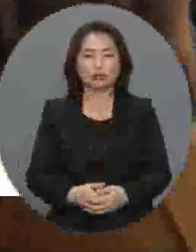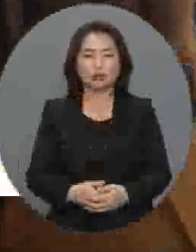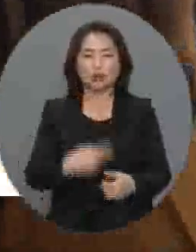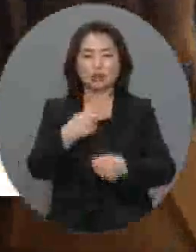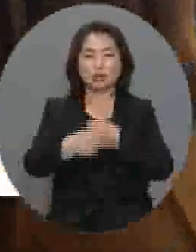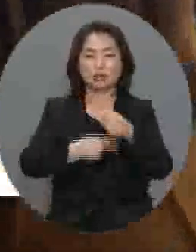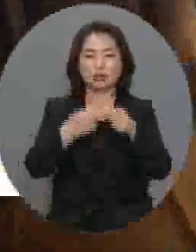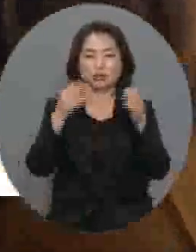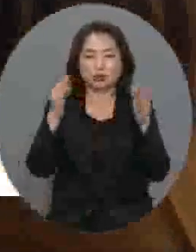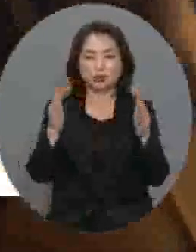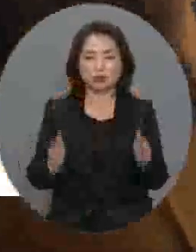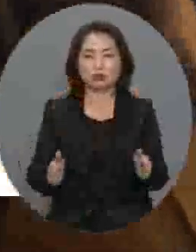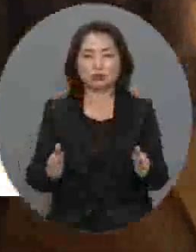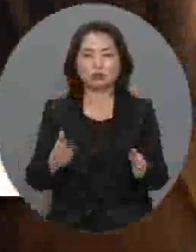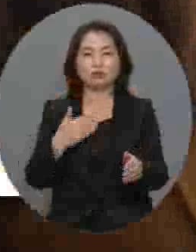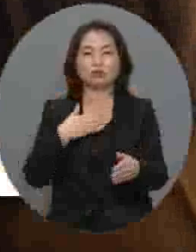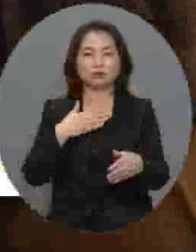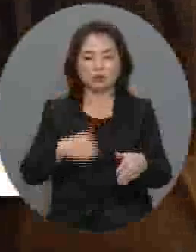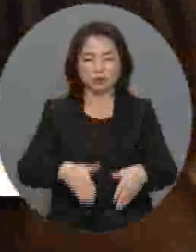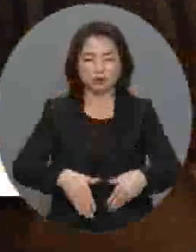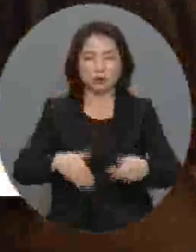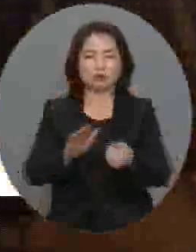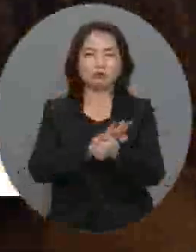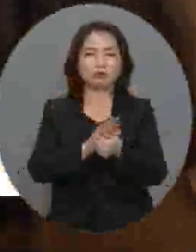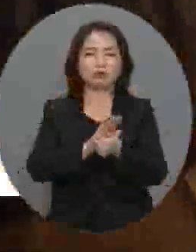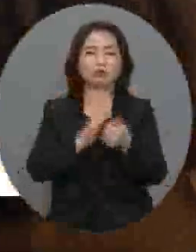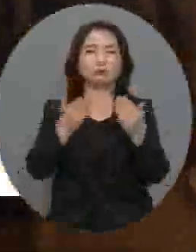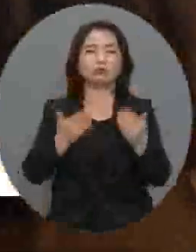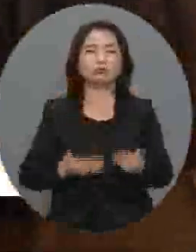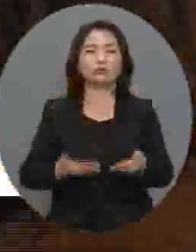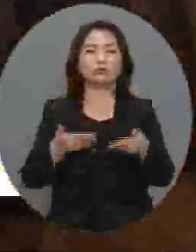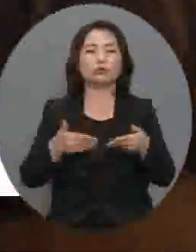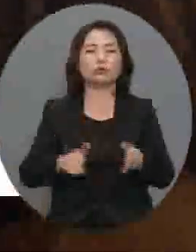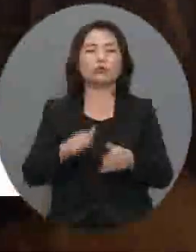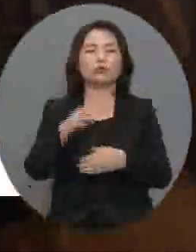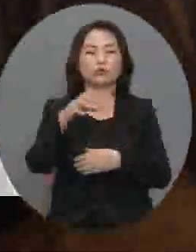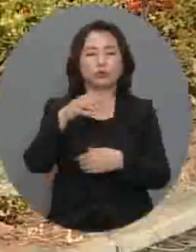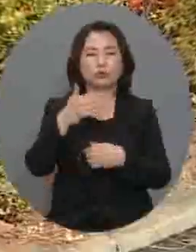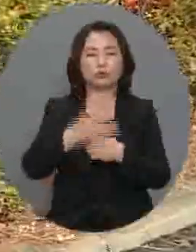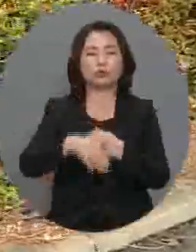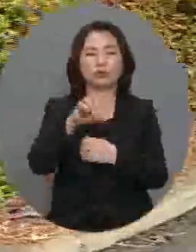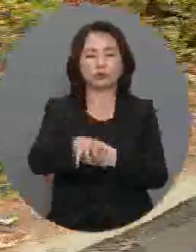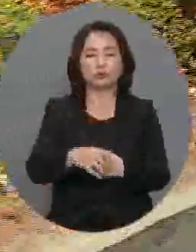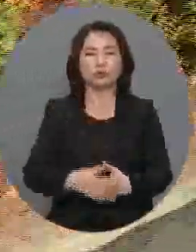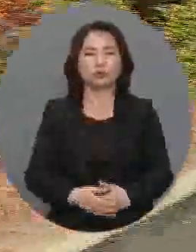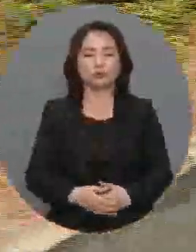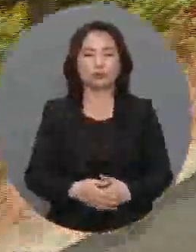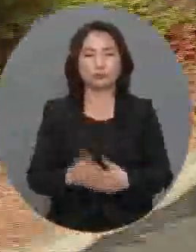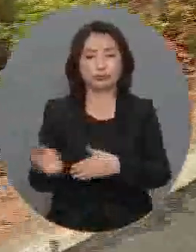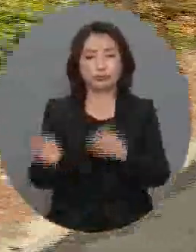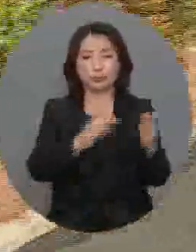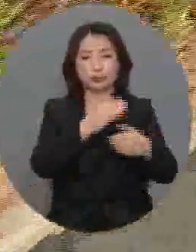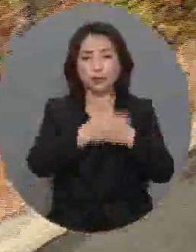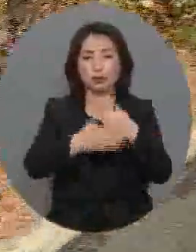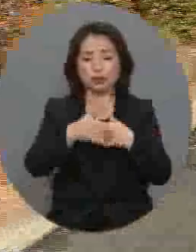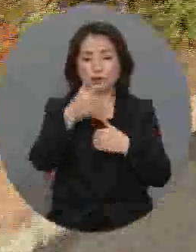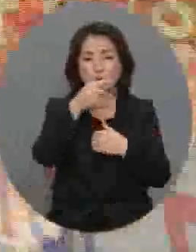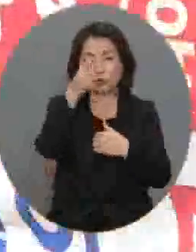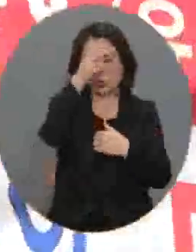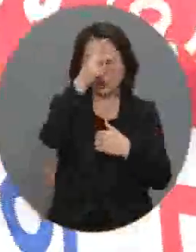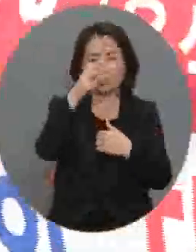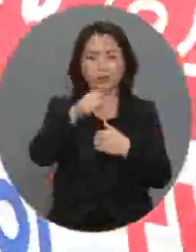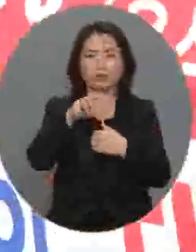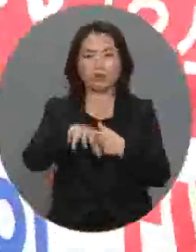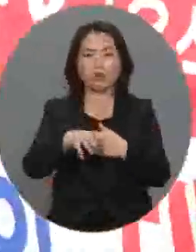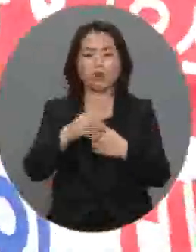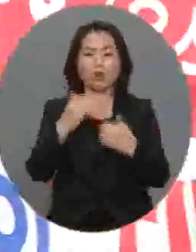한 2년간 저를 또 따뜻하게 품어줬던 이 고장입니다. 한편 대구지검과 고검